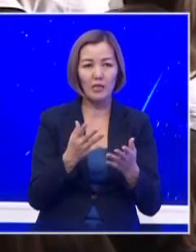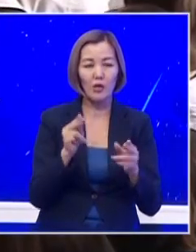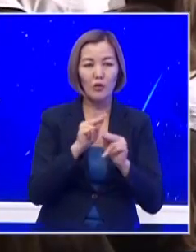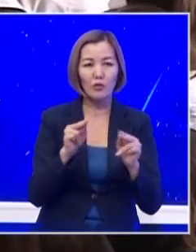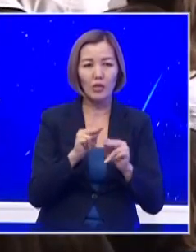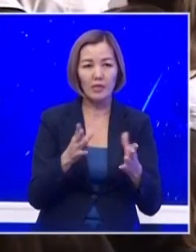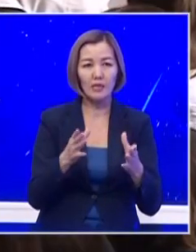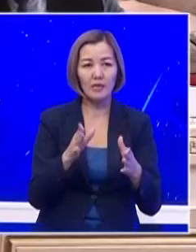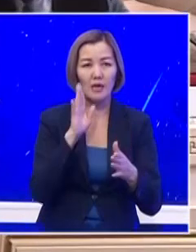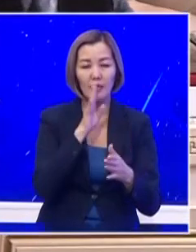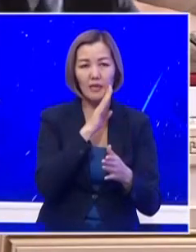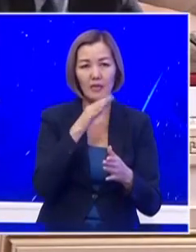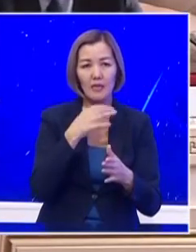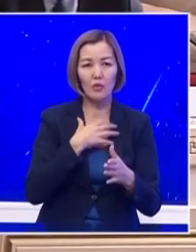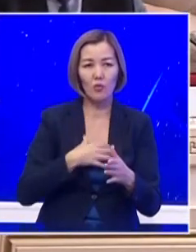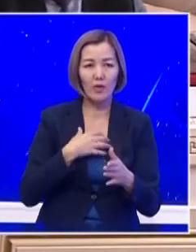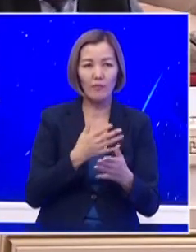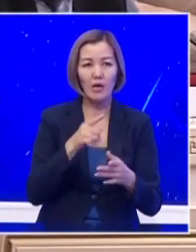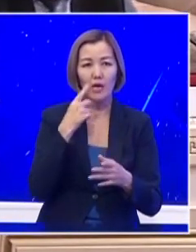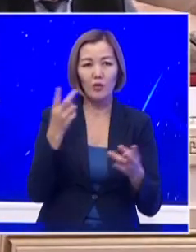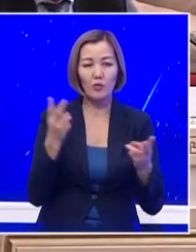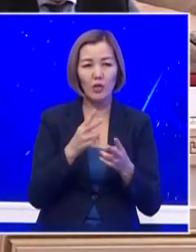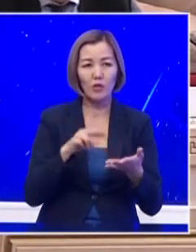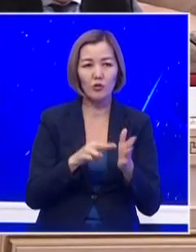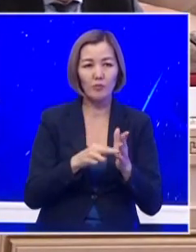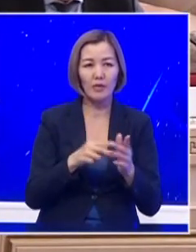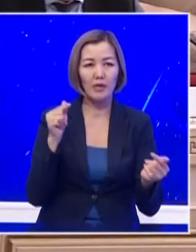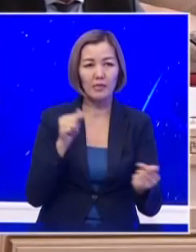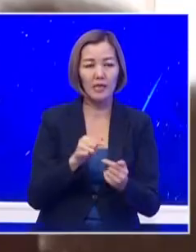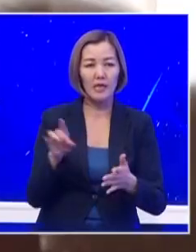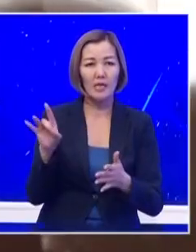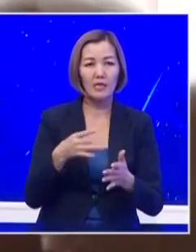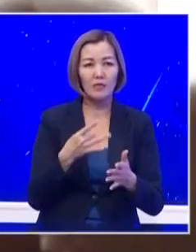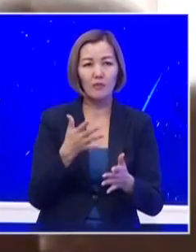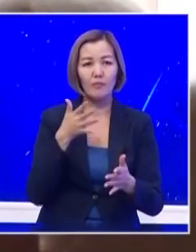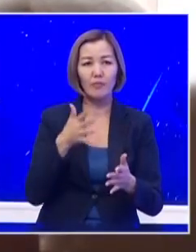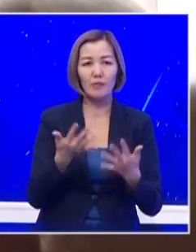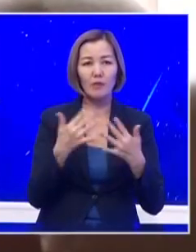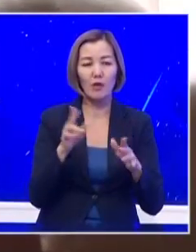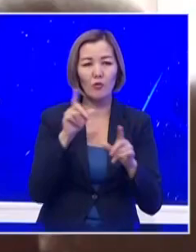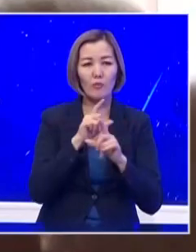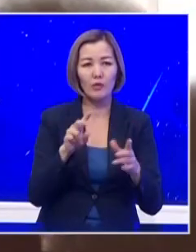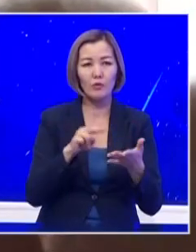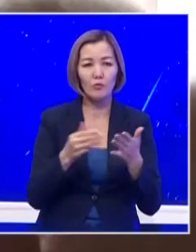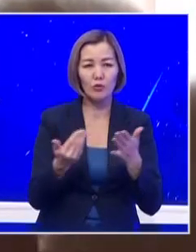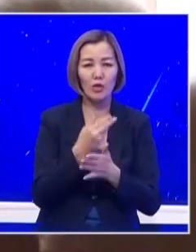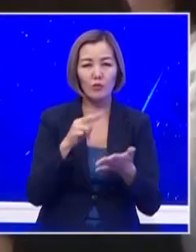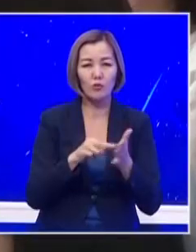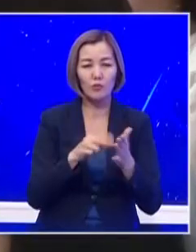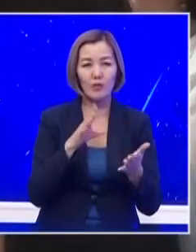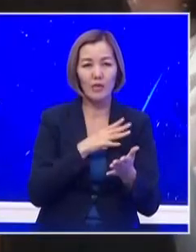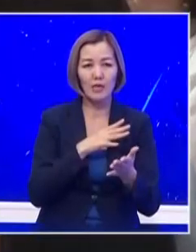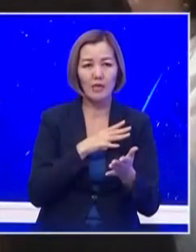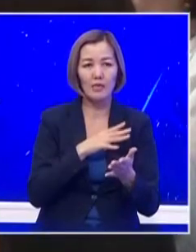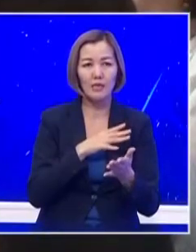ғана емес, ата-аналардың да уайымы. Айта кету керек, жоспарға сай республикадағы 5000 ауыл мектебін жаңарту жұмыстары алға қойылыпты.